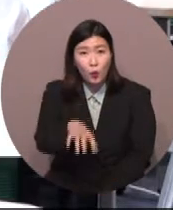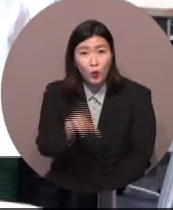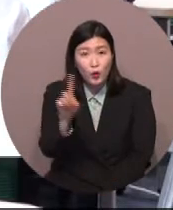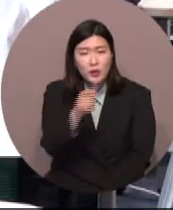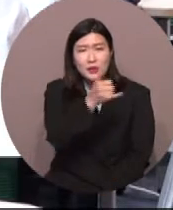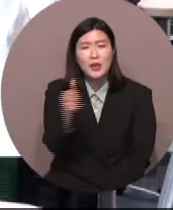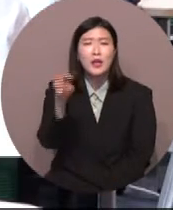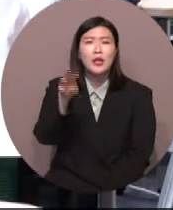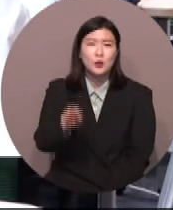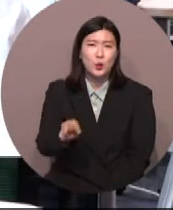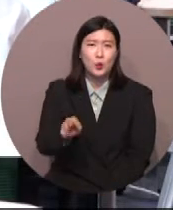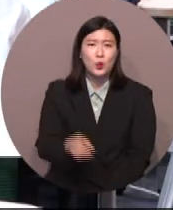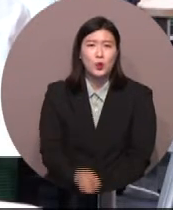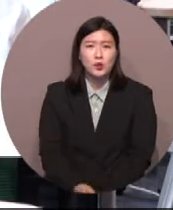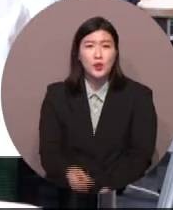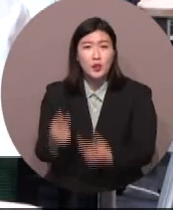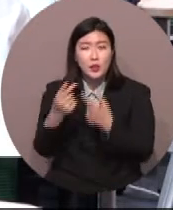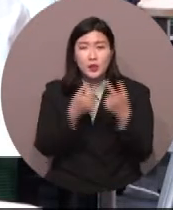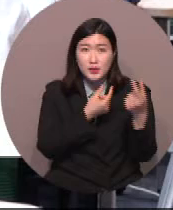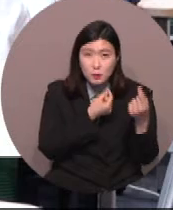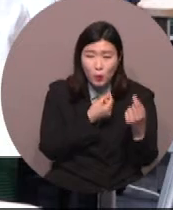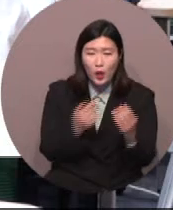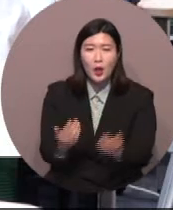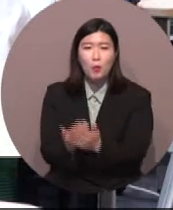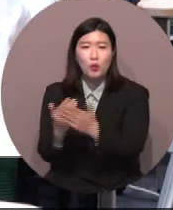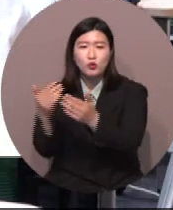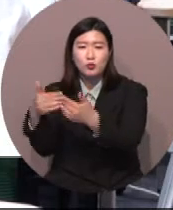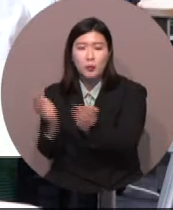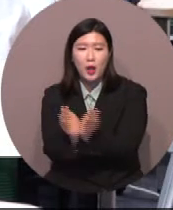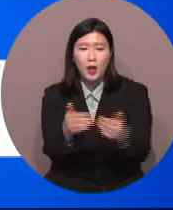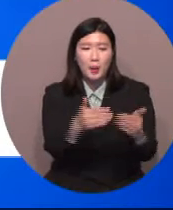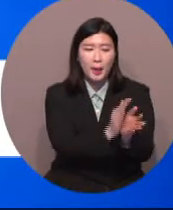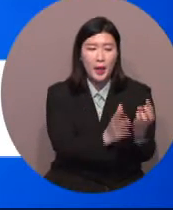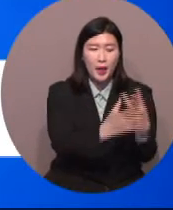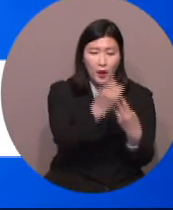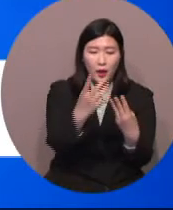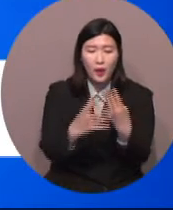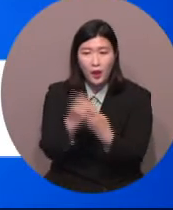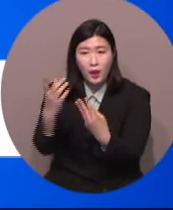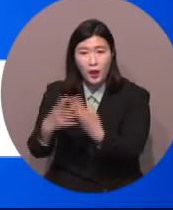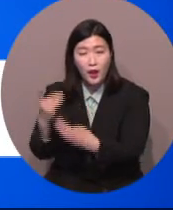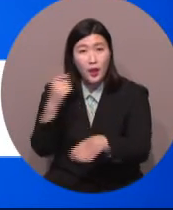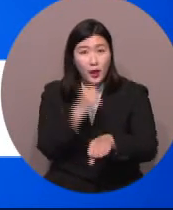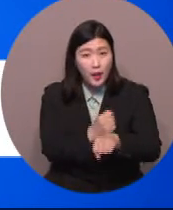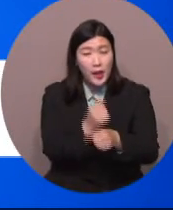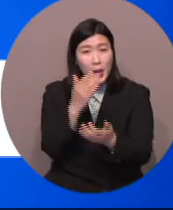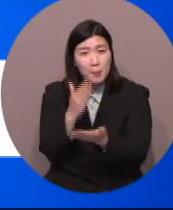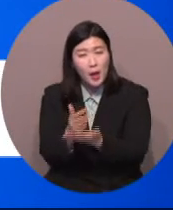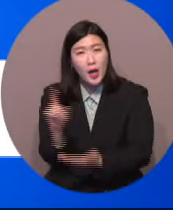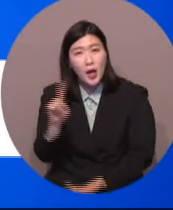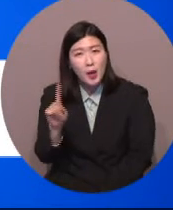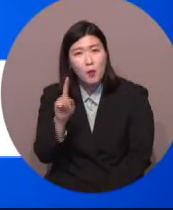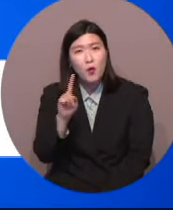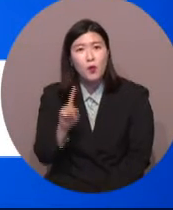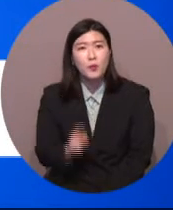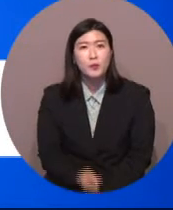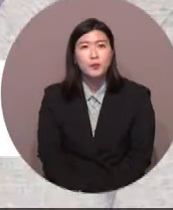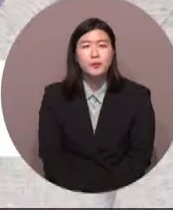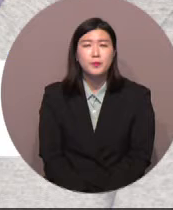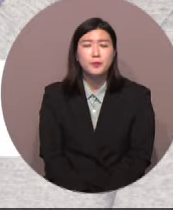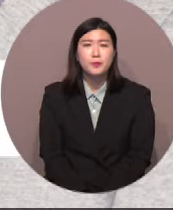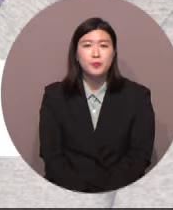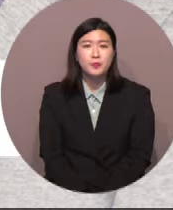선거에서 진보 와 보수 각 진영별 단일화의 시동에 걸려 선거 구도가 바뀔 지 주목됩니다